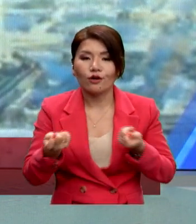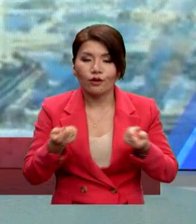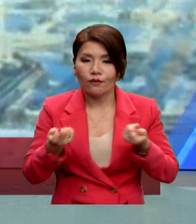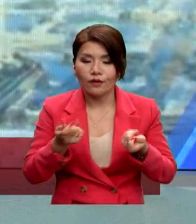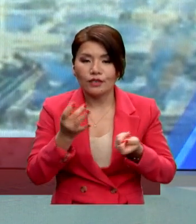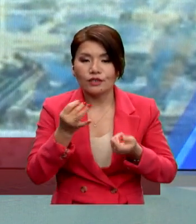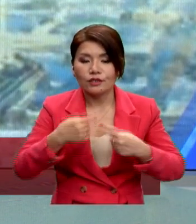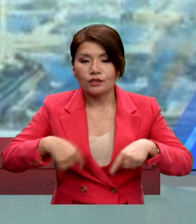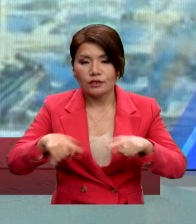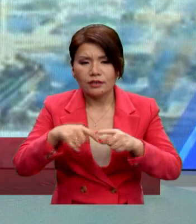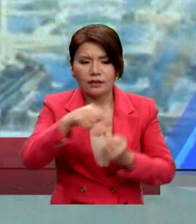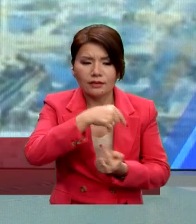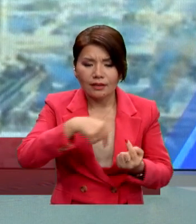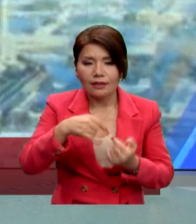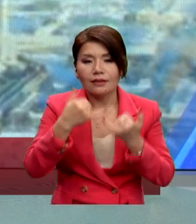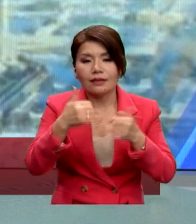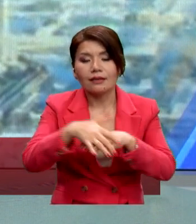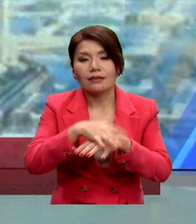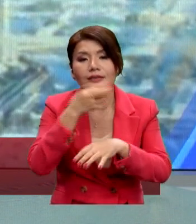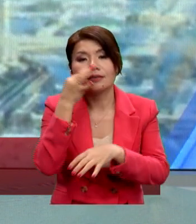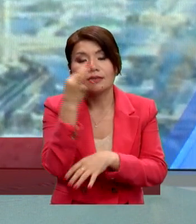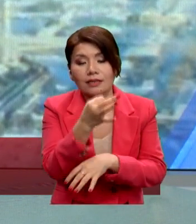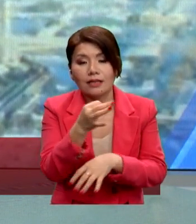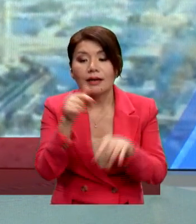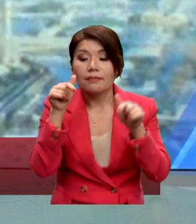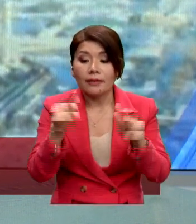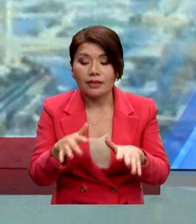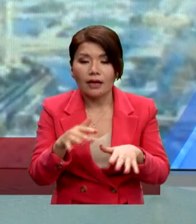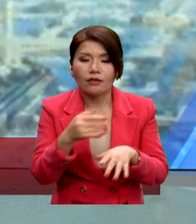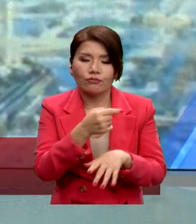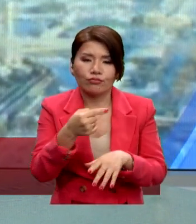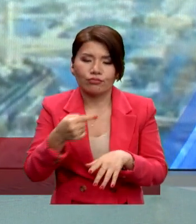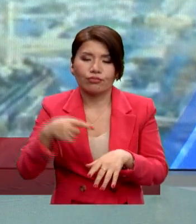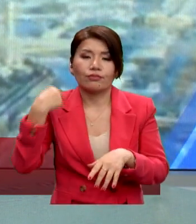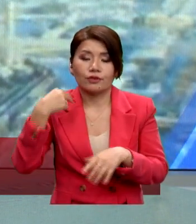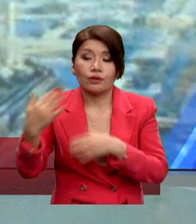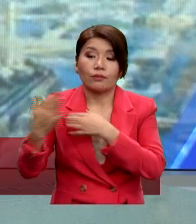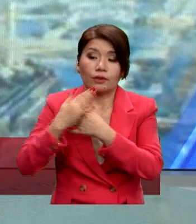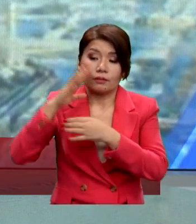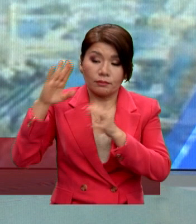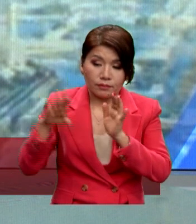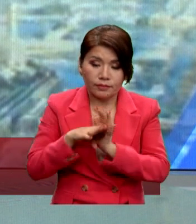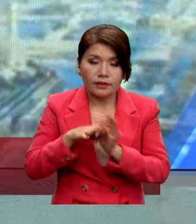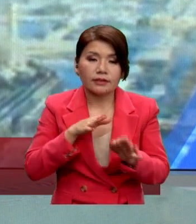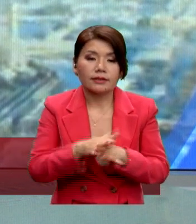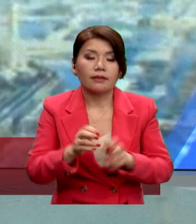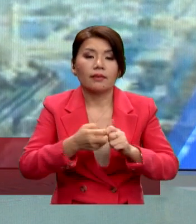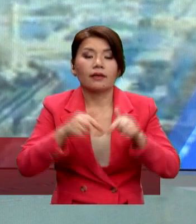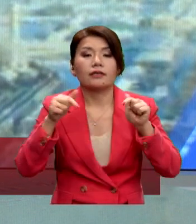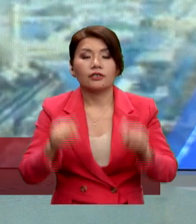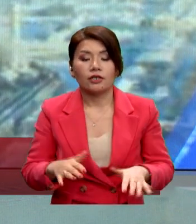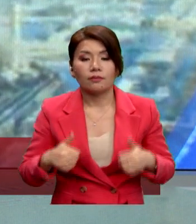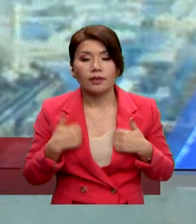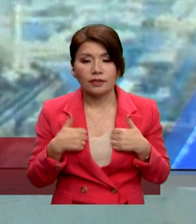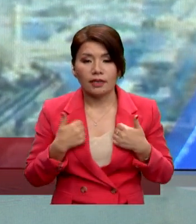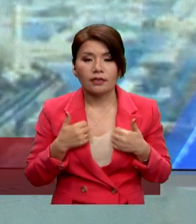ключевых секторов и для бизнеса, и для населения, заявил, что принимает критику президента и постарается решать проблемы отрасли системно.